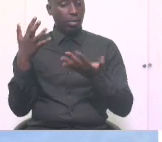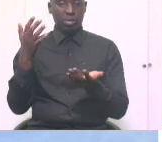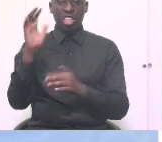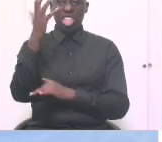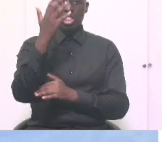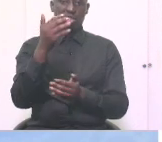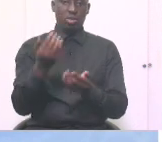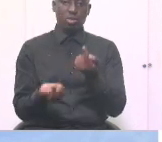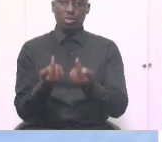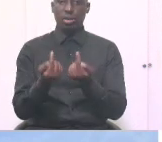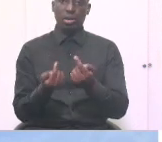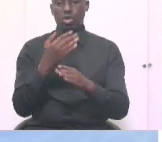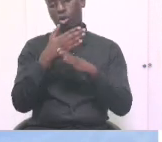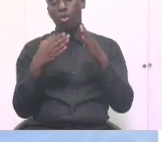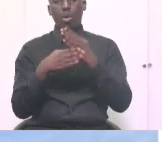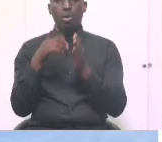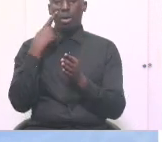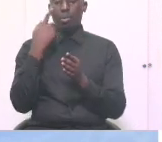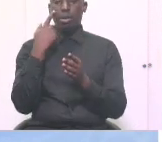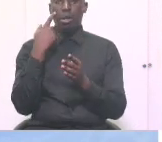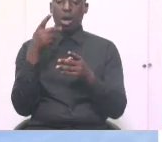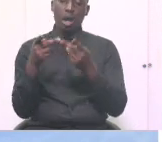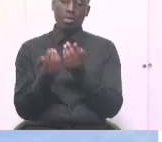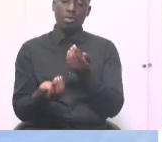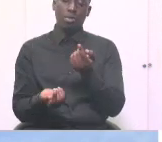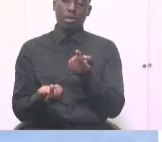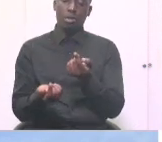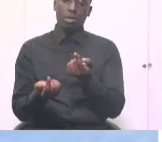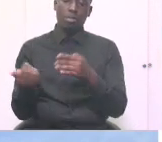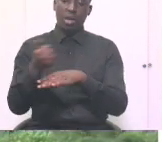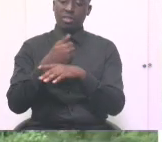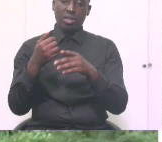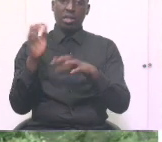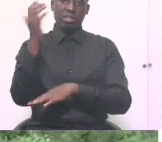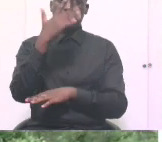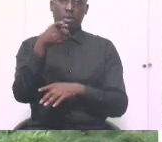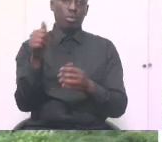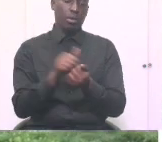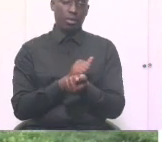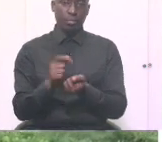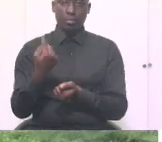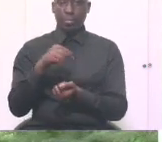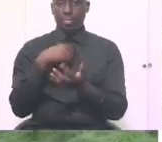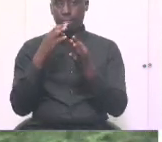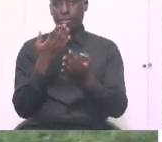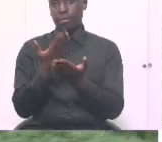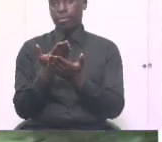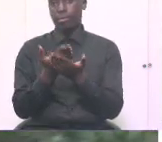gucana cyo kubaka ugasanga nyine aho agatewe ishyamba ugasanga niho bangirije mu by'ukuri icyo tubasaba ni